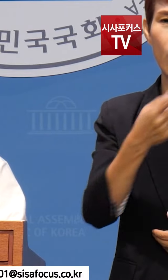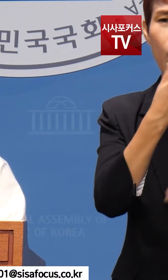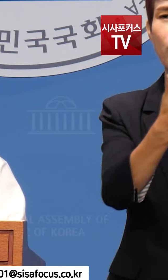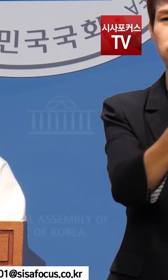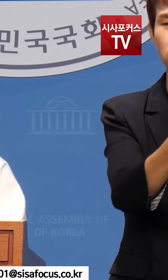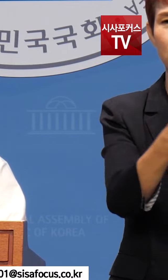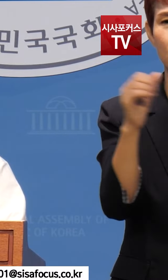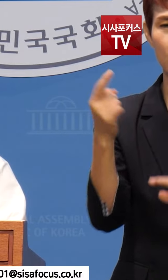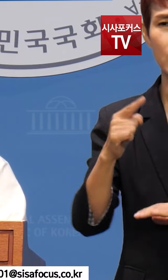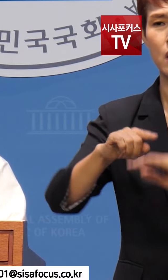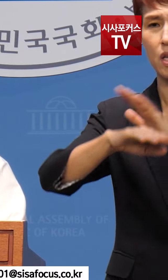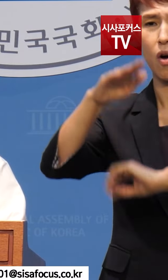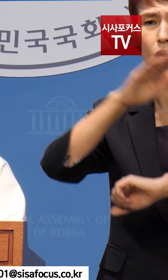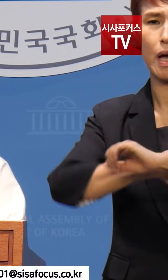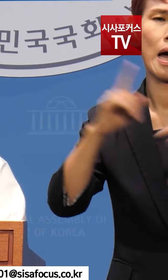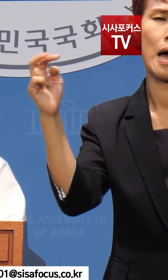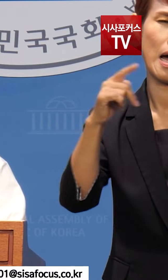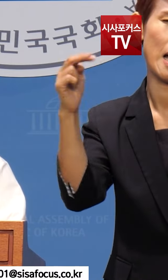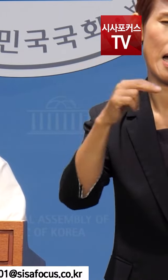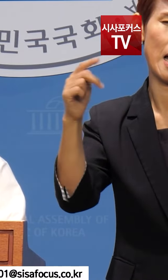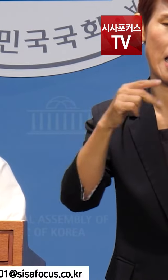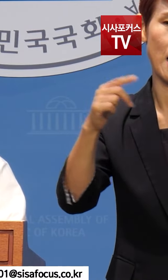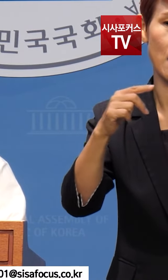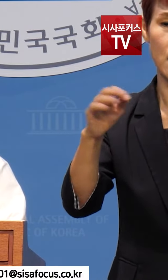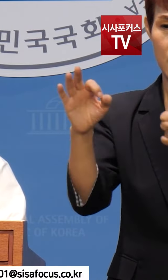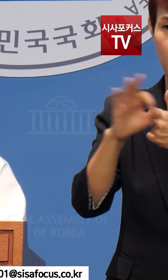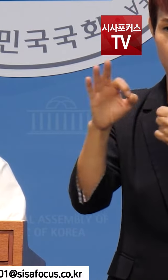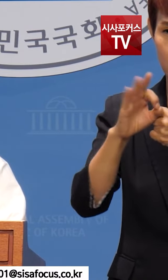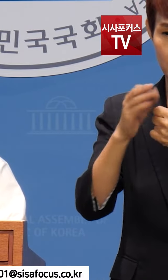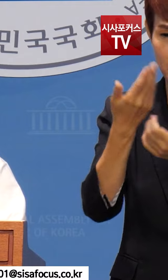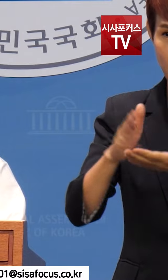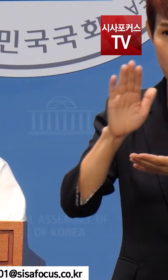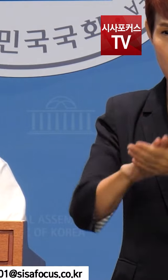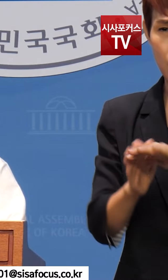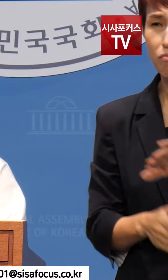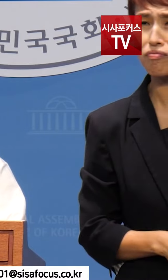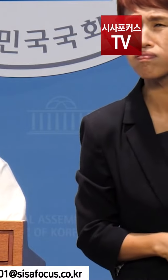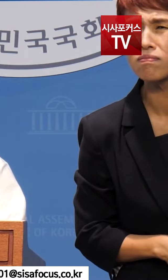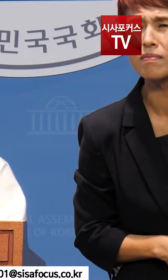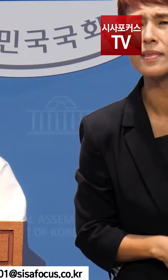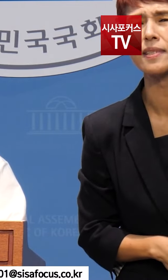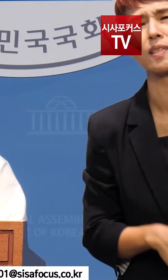충돌이 이어지면서 연금개혁 등 현안은 뒷전으로 밀렸습니다.